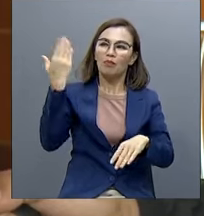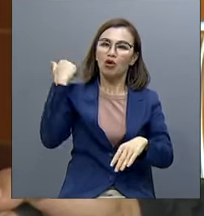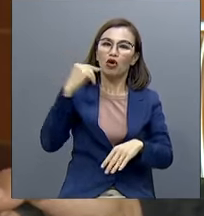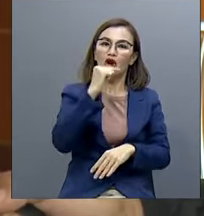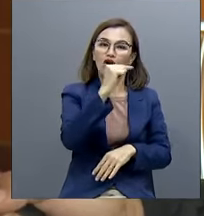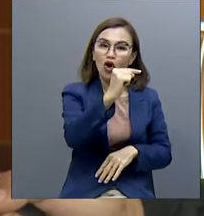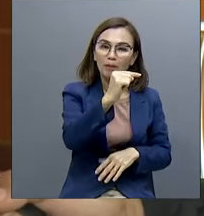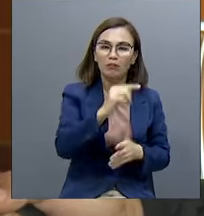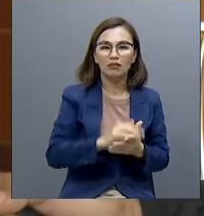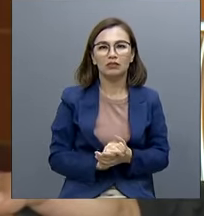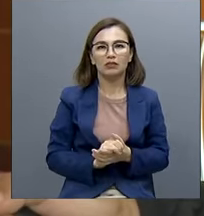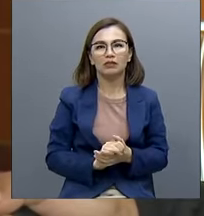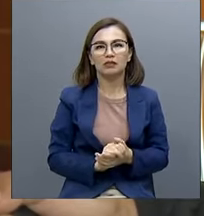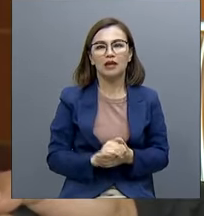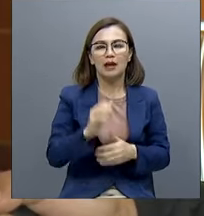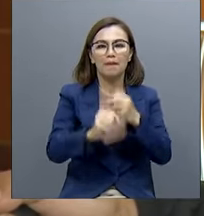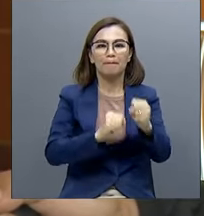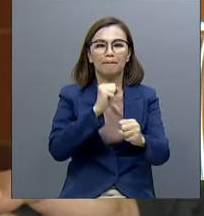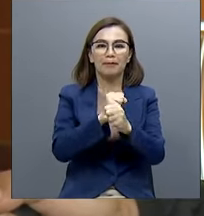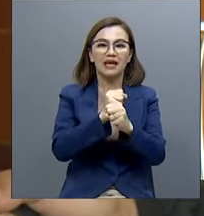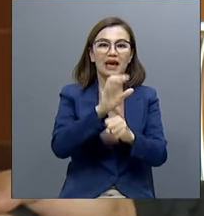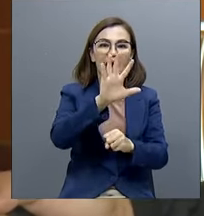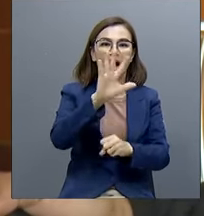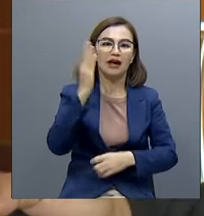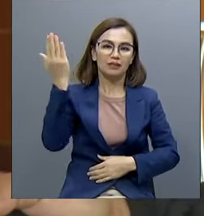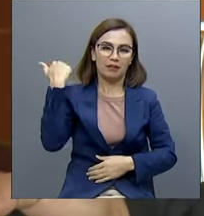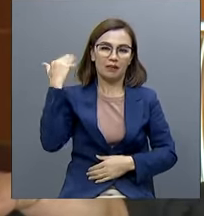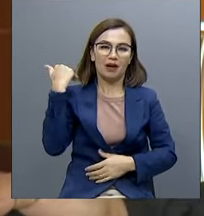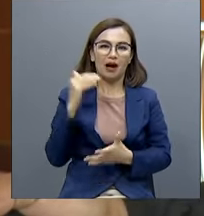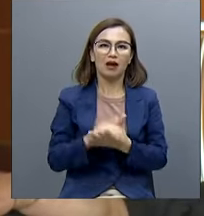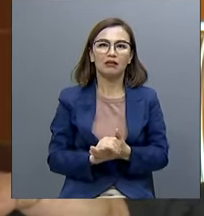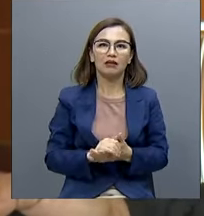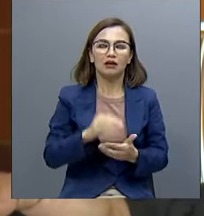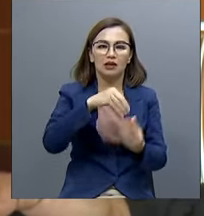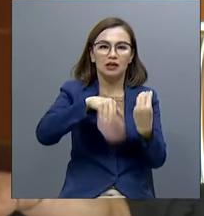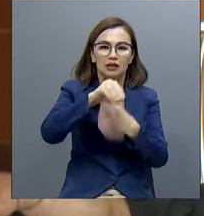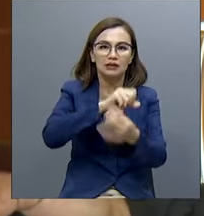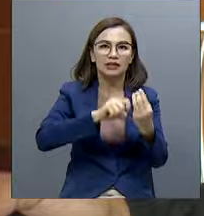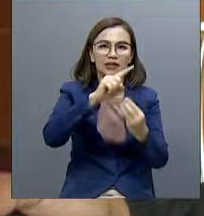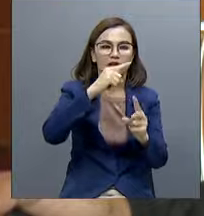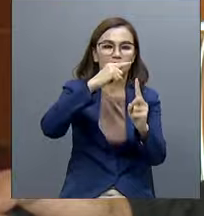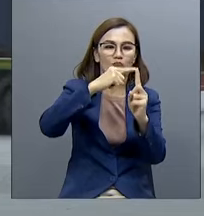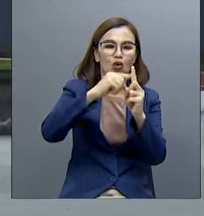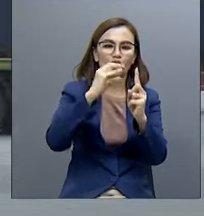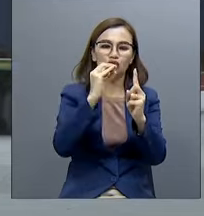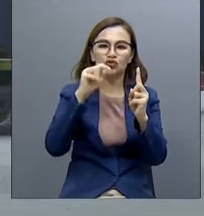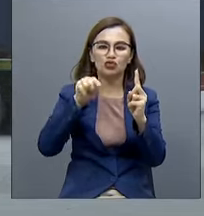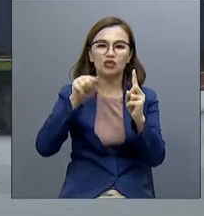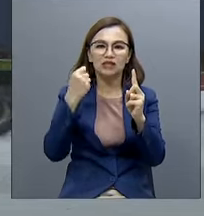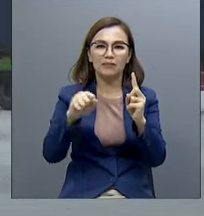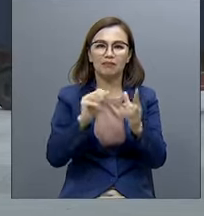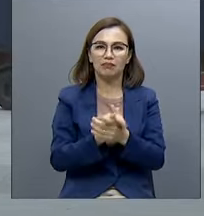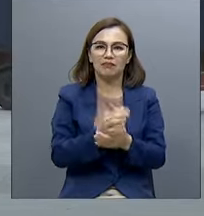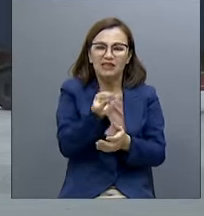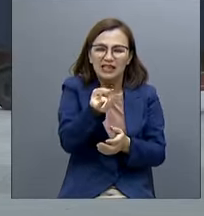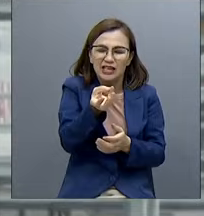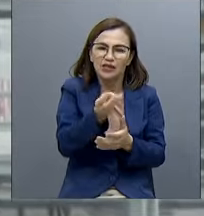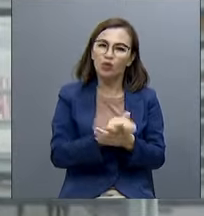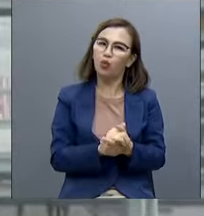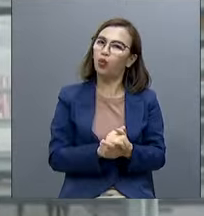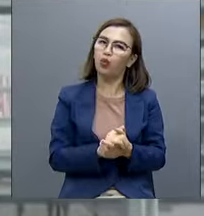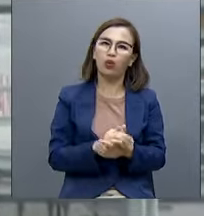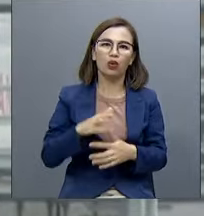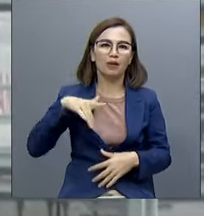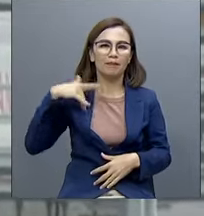ในช่วง 55ปีที่ผ่านมาเนี่ยเศรษฐกิจของเราเนี่ยบวก 0.4%เองนะนายธนิตบอกว่า